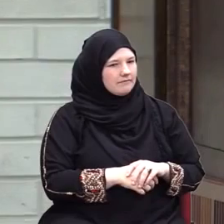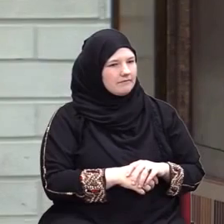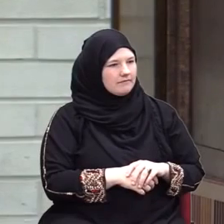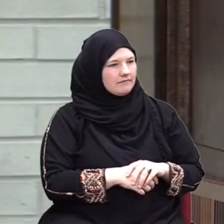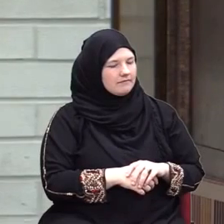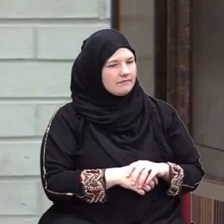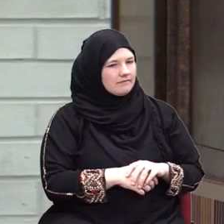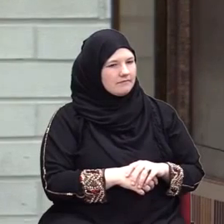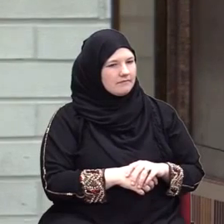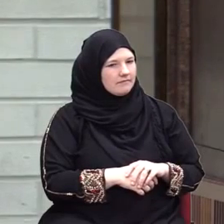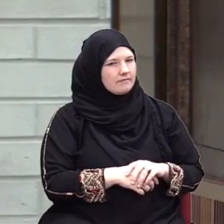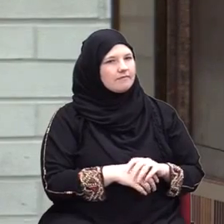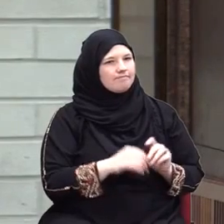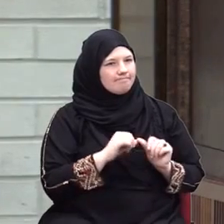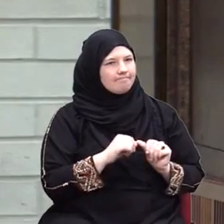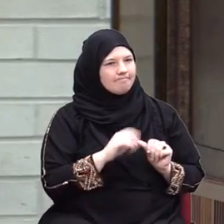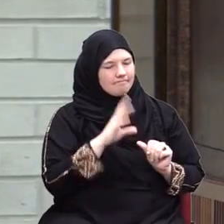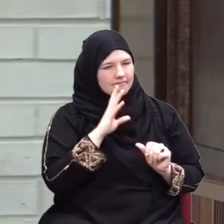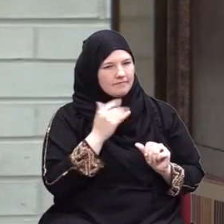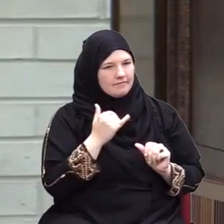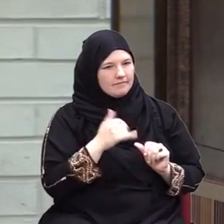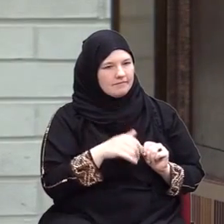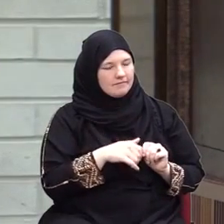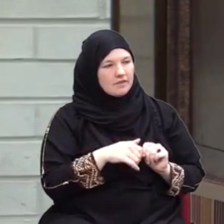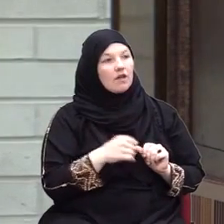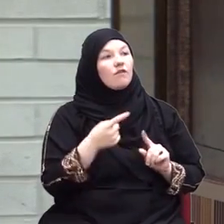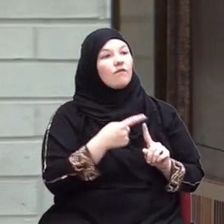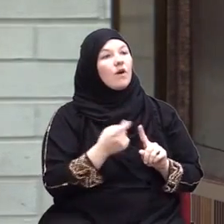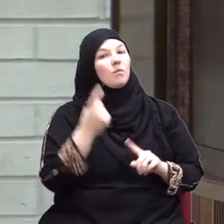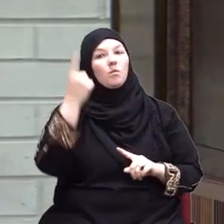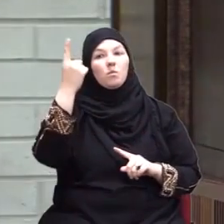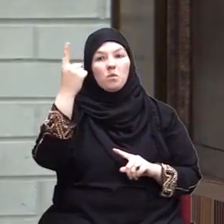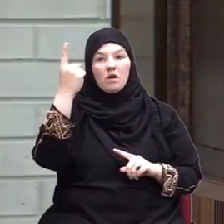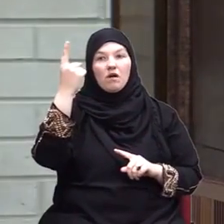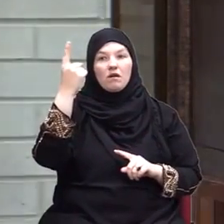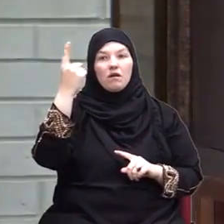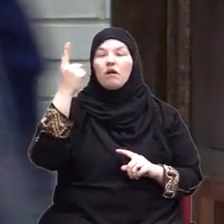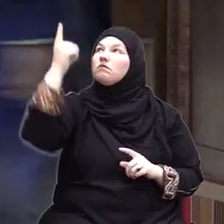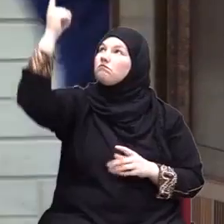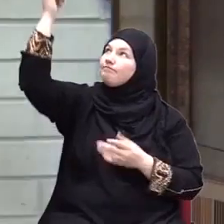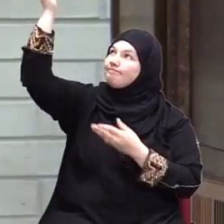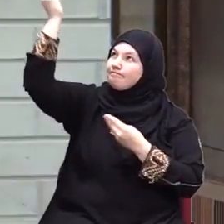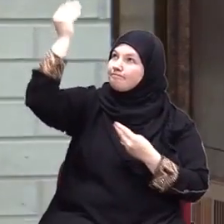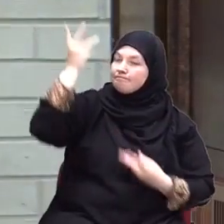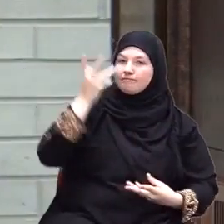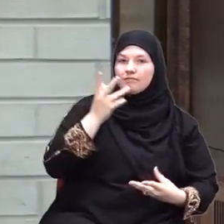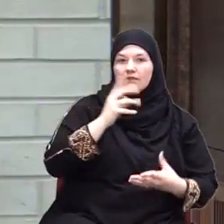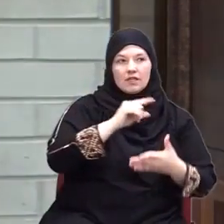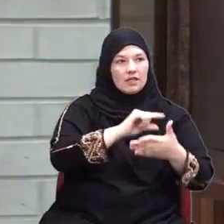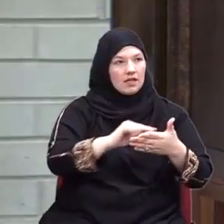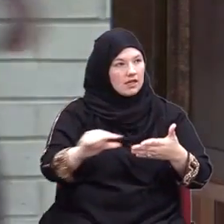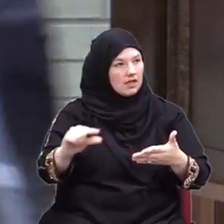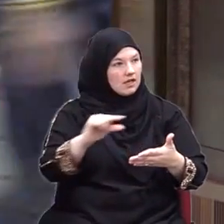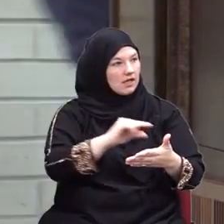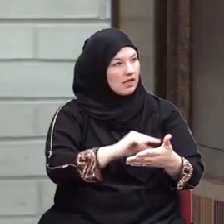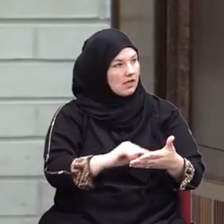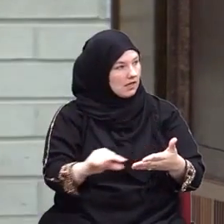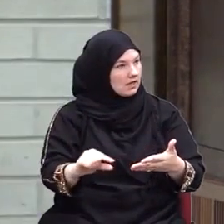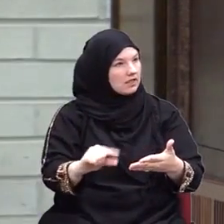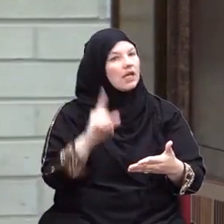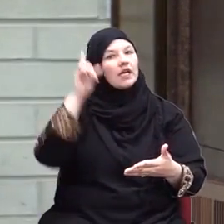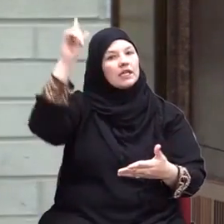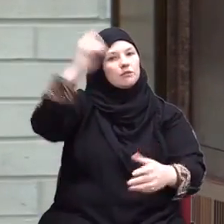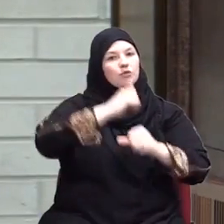فانسلخ منها. انسلخ, someone whom we have given our ayat, so the ayat become his